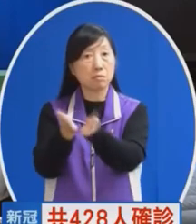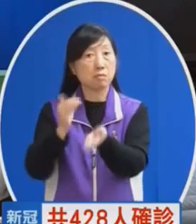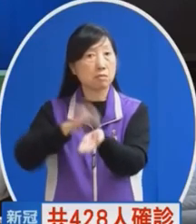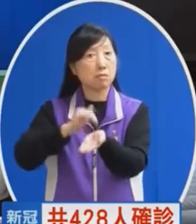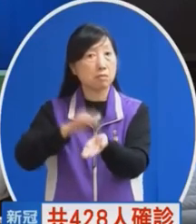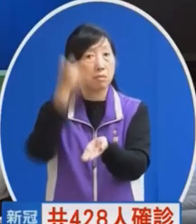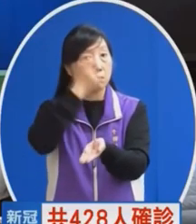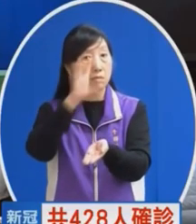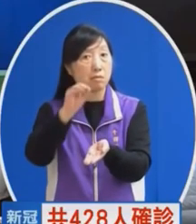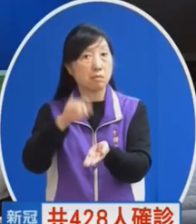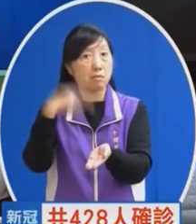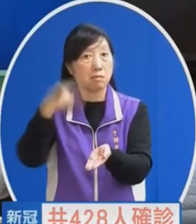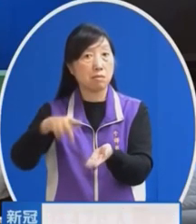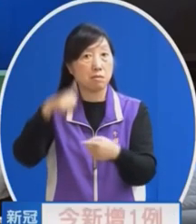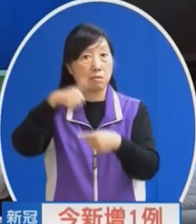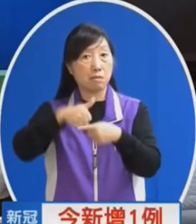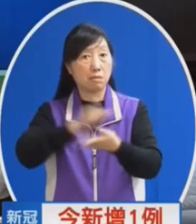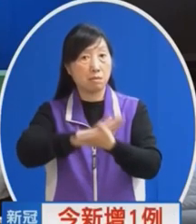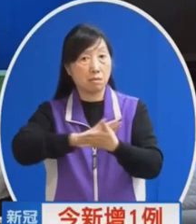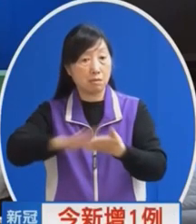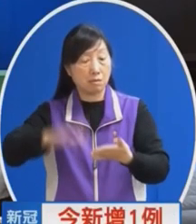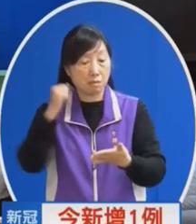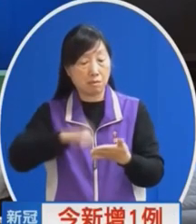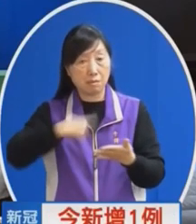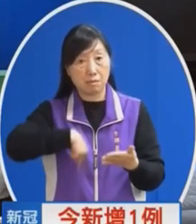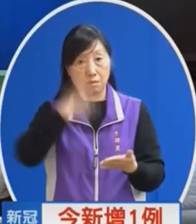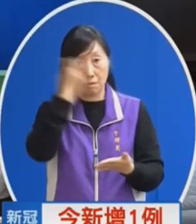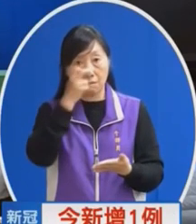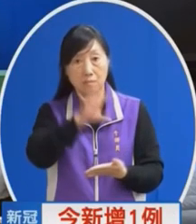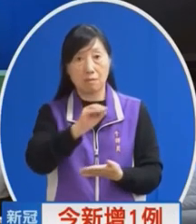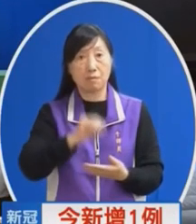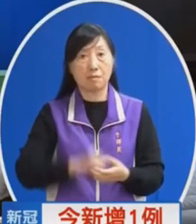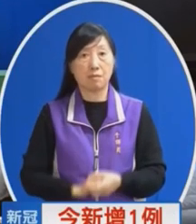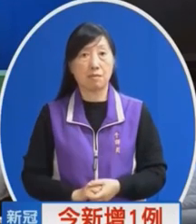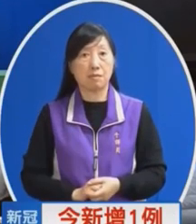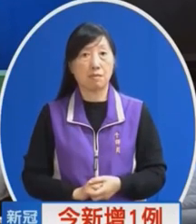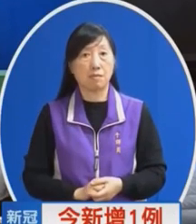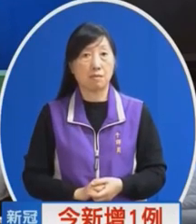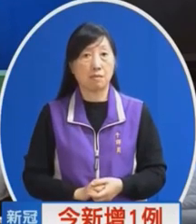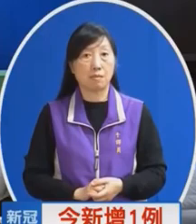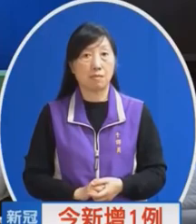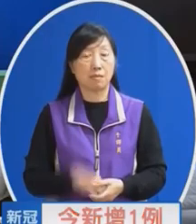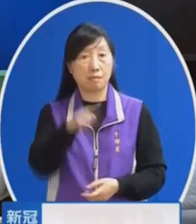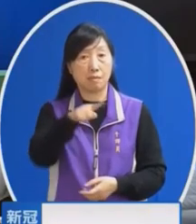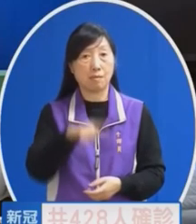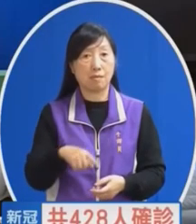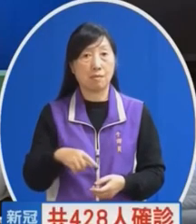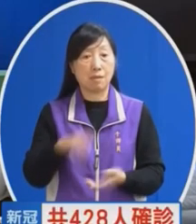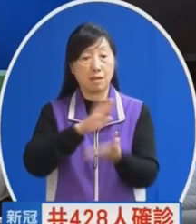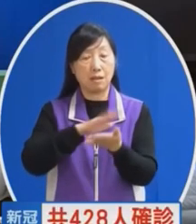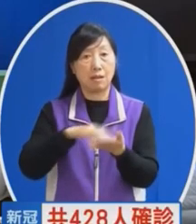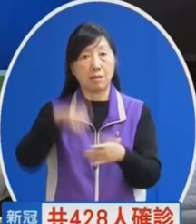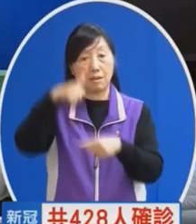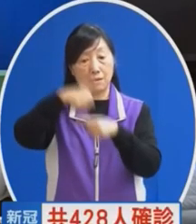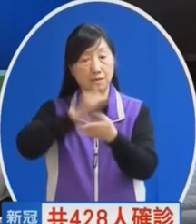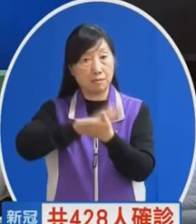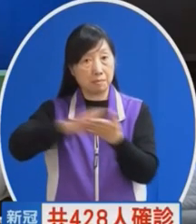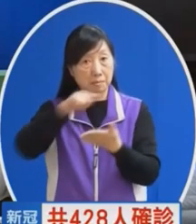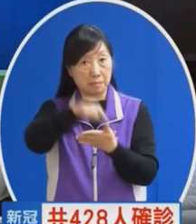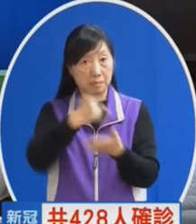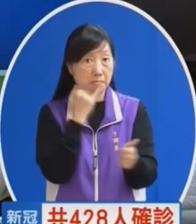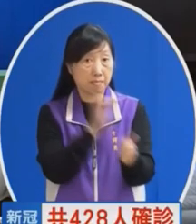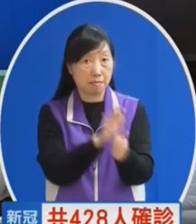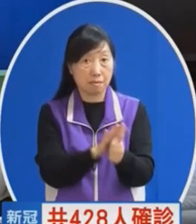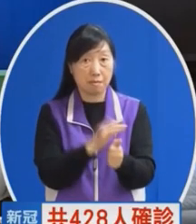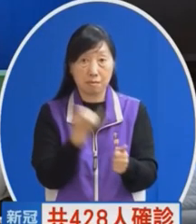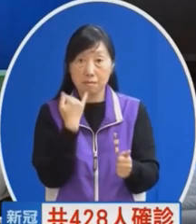去验那个血清的抗体？那另外还有就想请教一下，针对有抗体血清能为治疗带来成效吗？然后再就是他